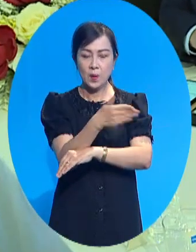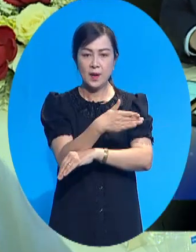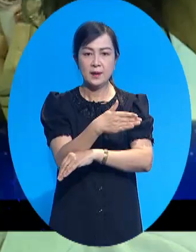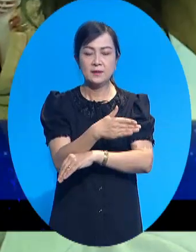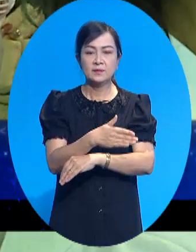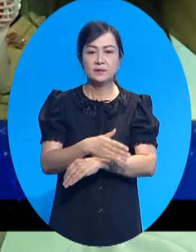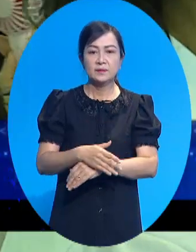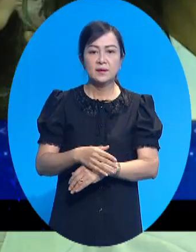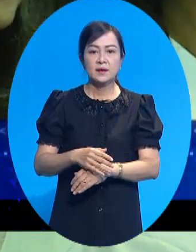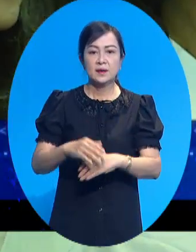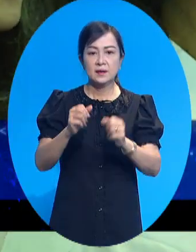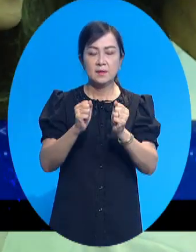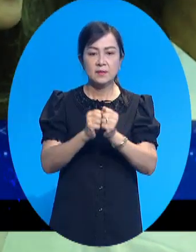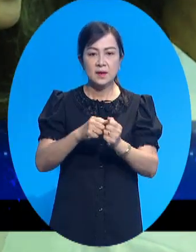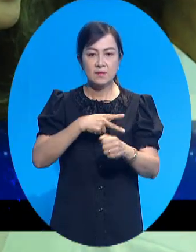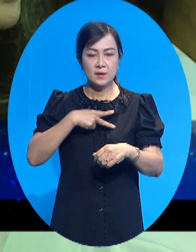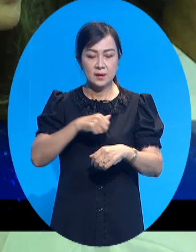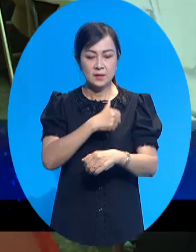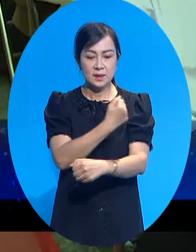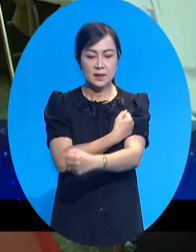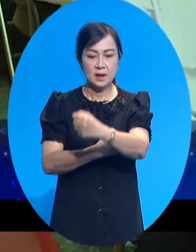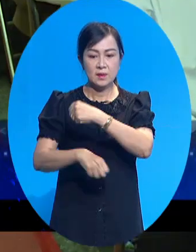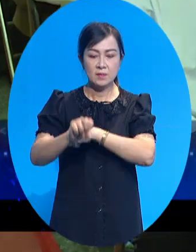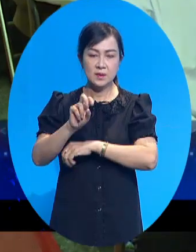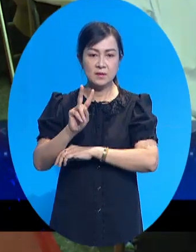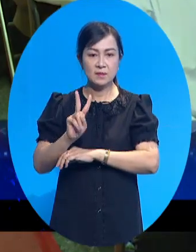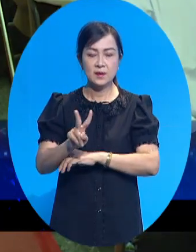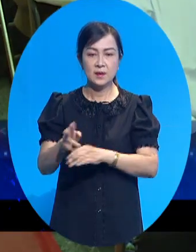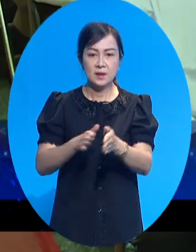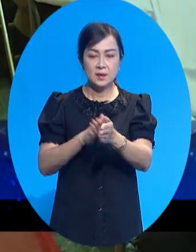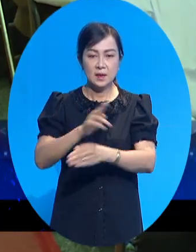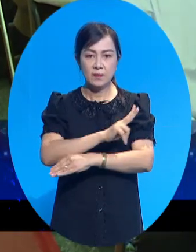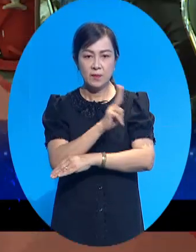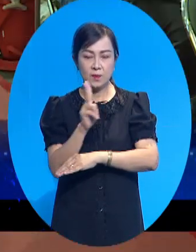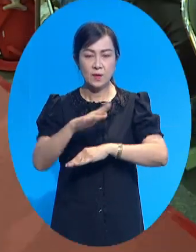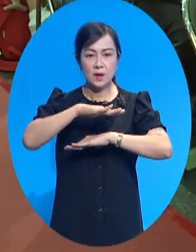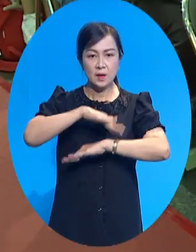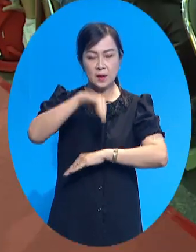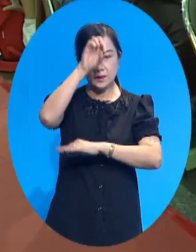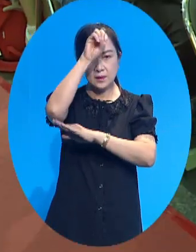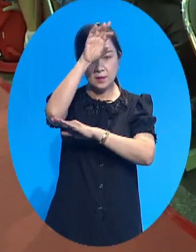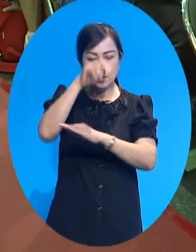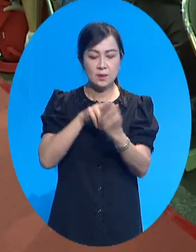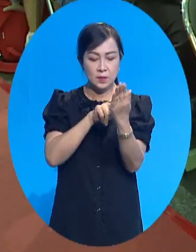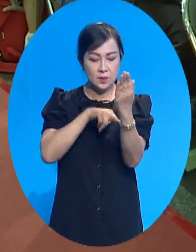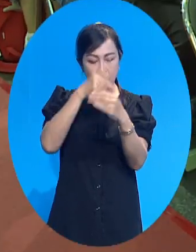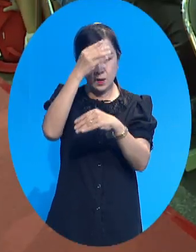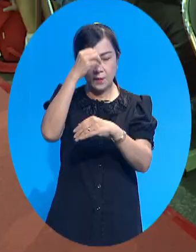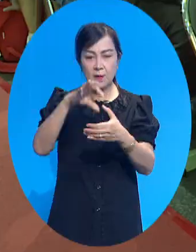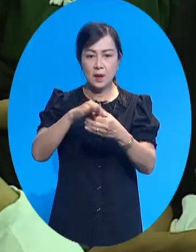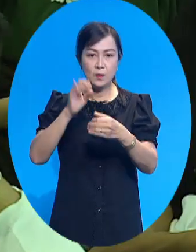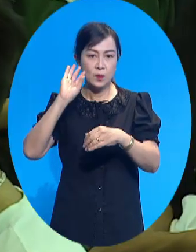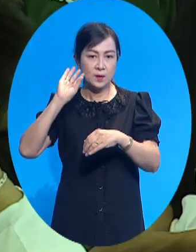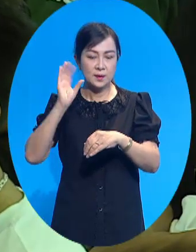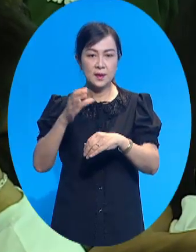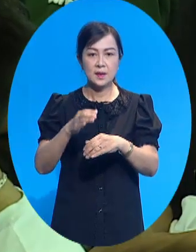Bộ Xây dựng tin tưởng rằng tập thể viên chức, người lao động và sinh viên nhà trường sẽ tiếp tục phát huy những kết quả công tác đào tạo, nghiên cứu khoa học, hợp tác quốc tế